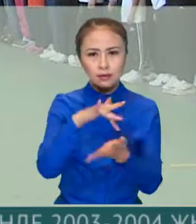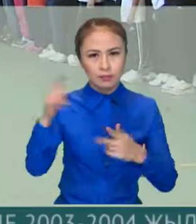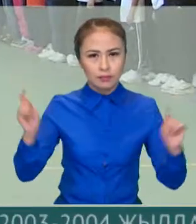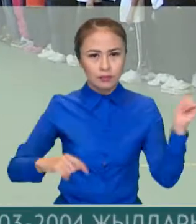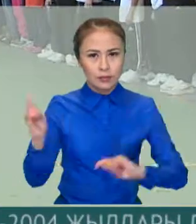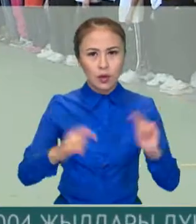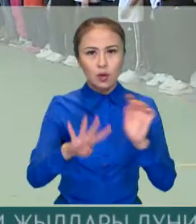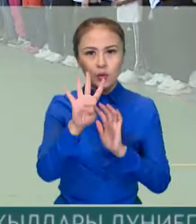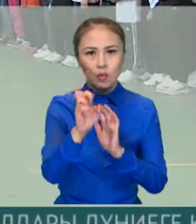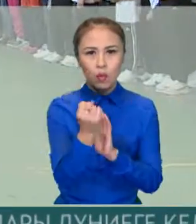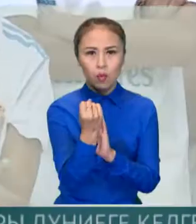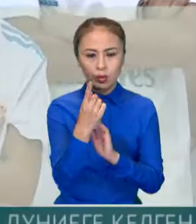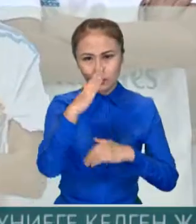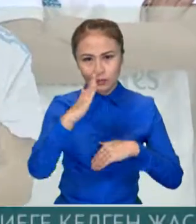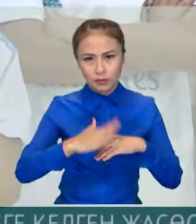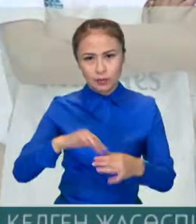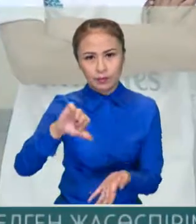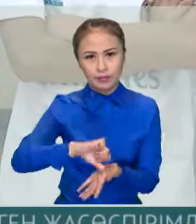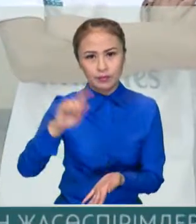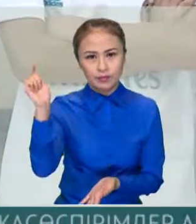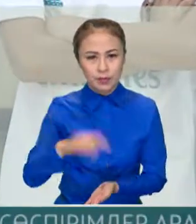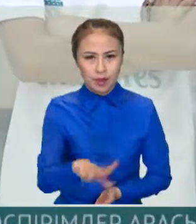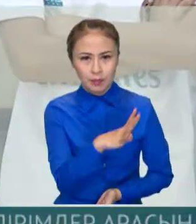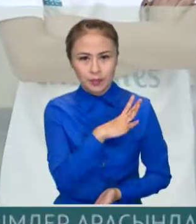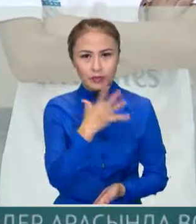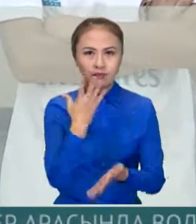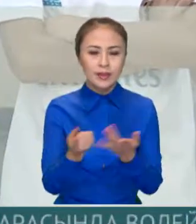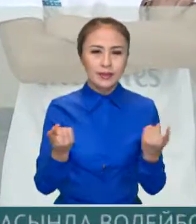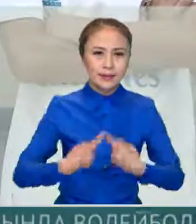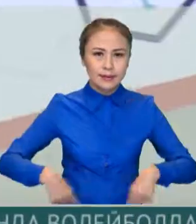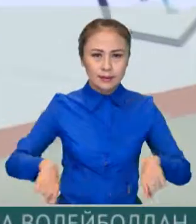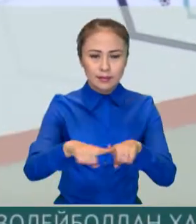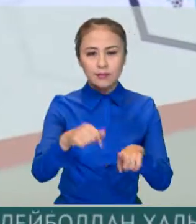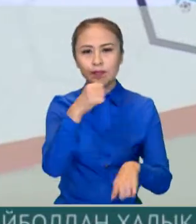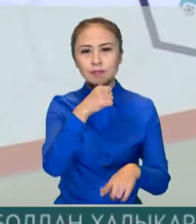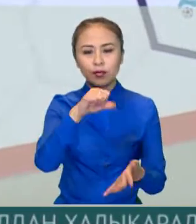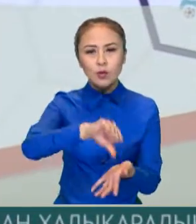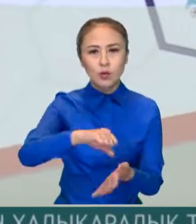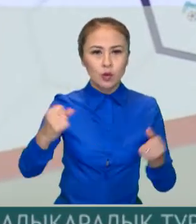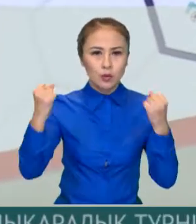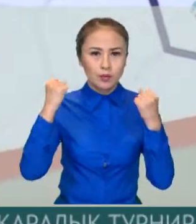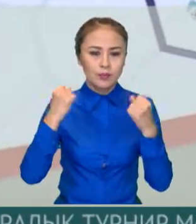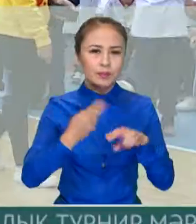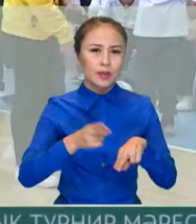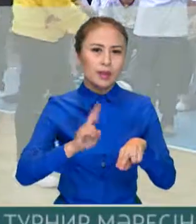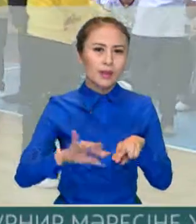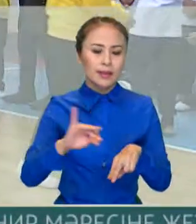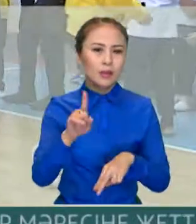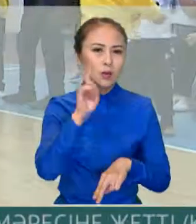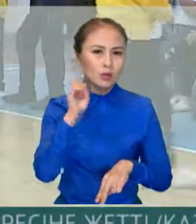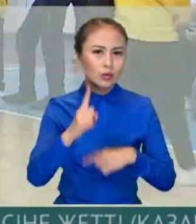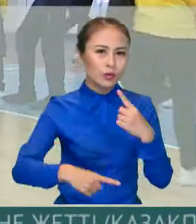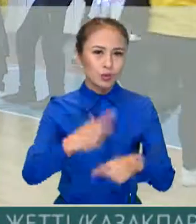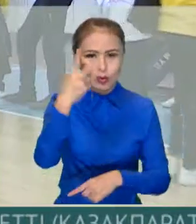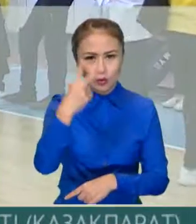қаладан 411-ге жуық жеткіншек келді. Олар өз аймақтарында өткен іріктеу сындарынан іркілмей өткен спортшылар. Енді